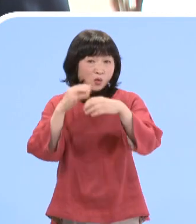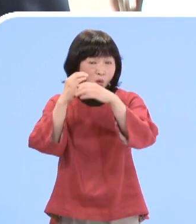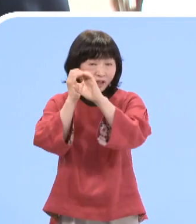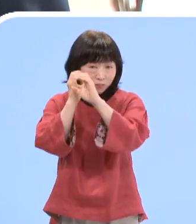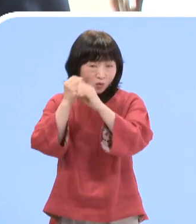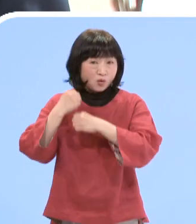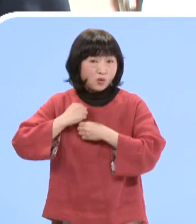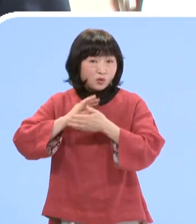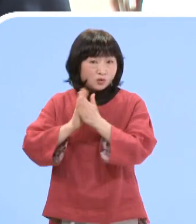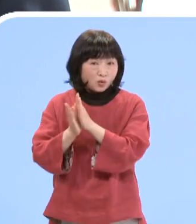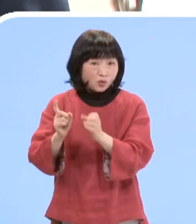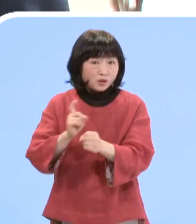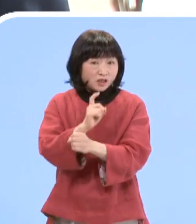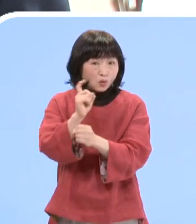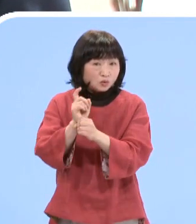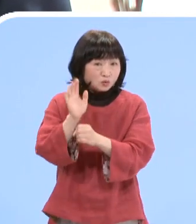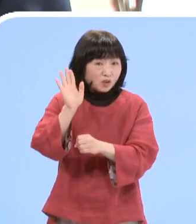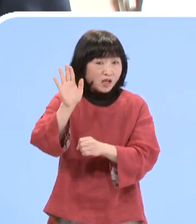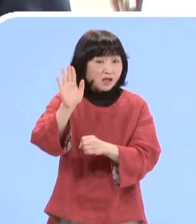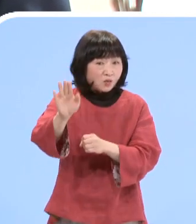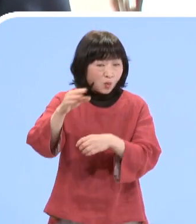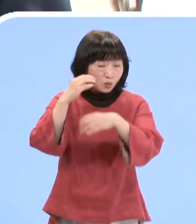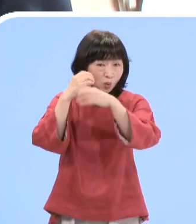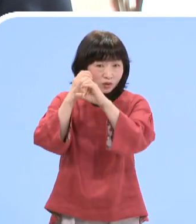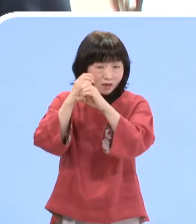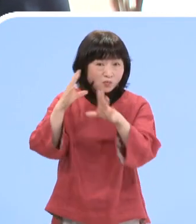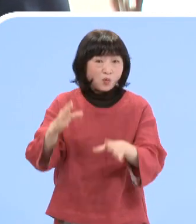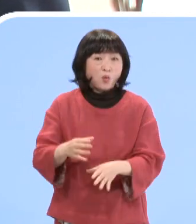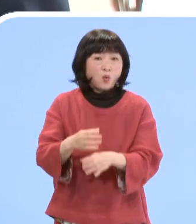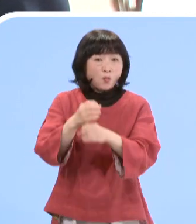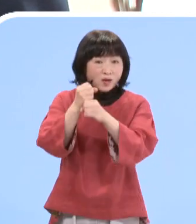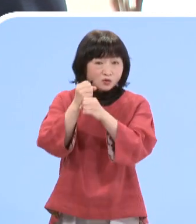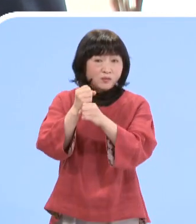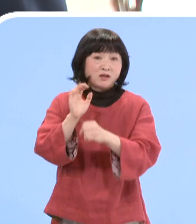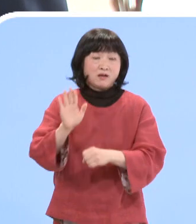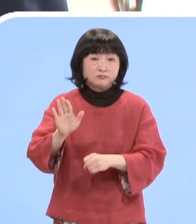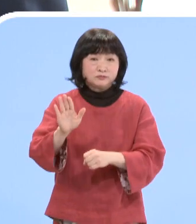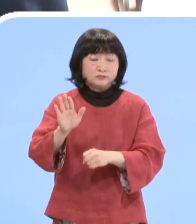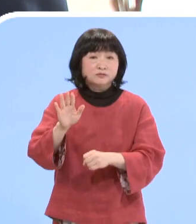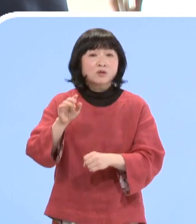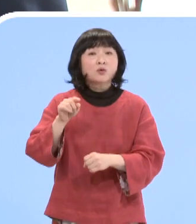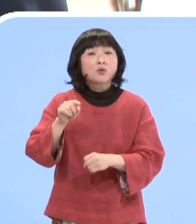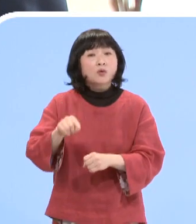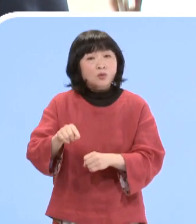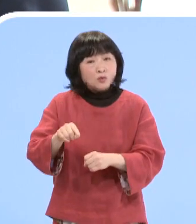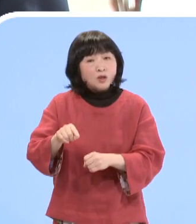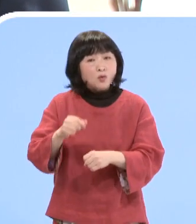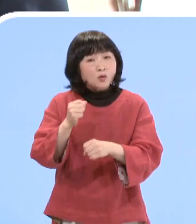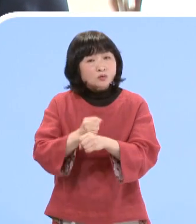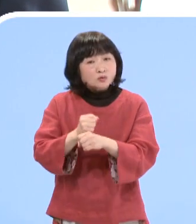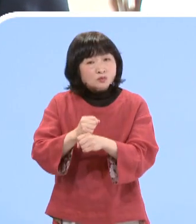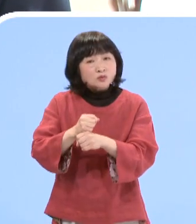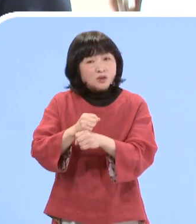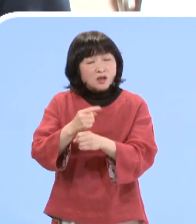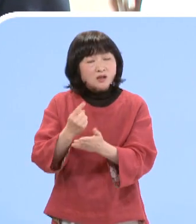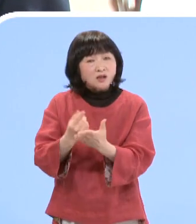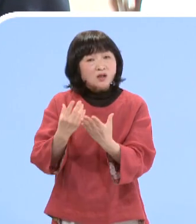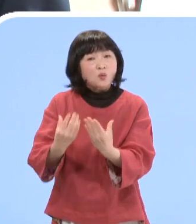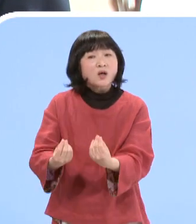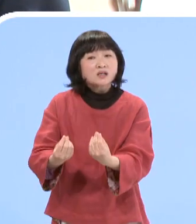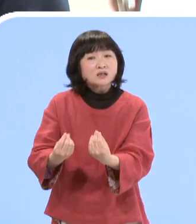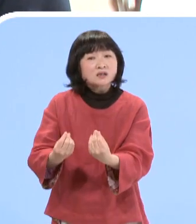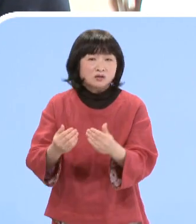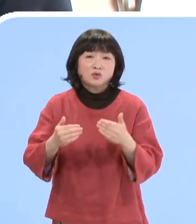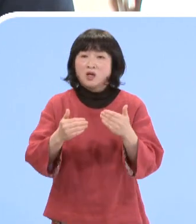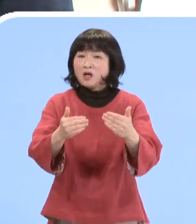兵庫県の12年後の、展望をまとめたんですが、 はい、 それはほっといたらその展望が実現するわ